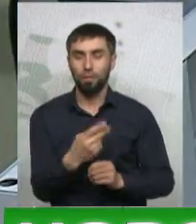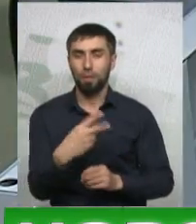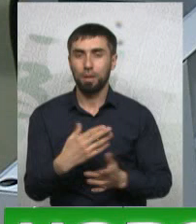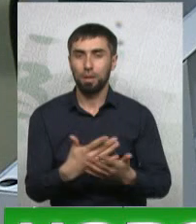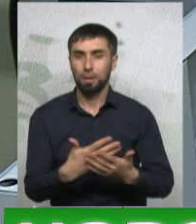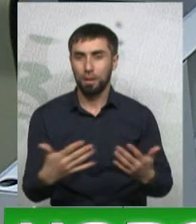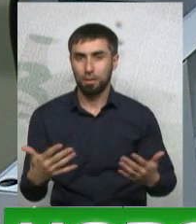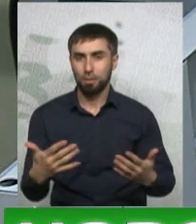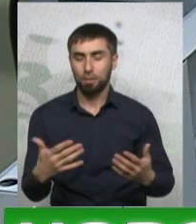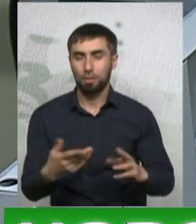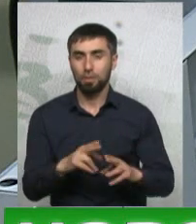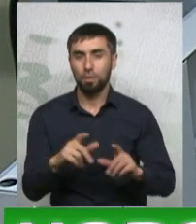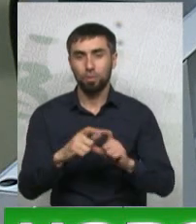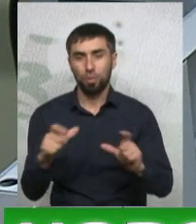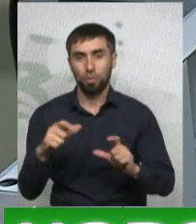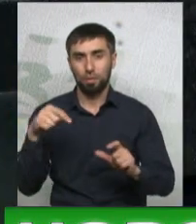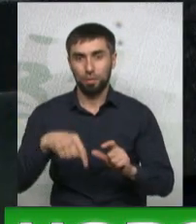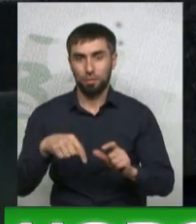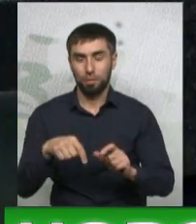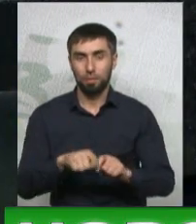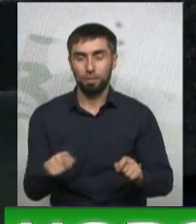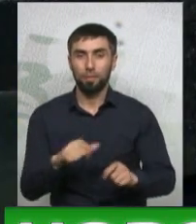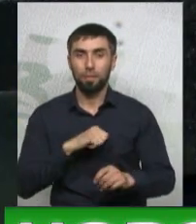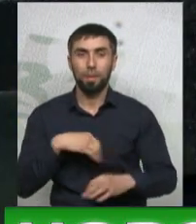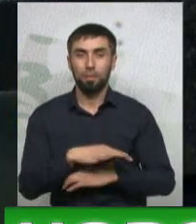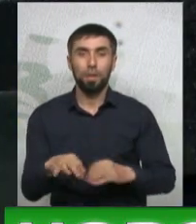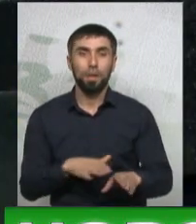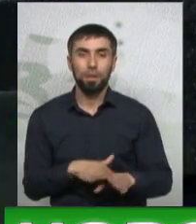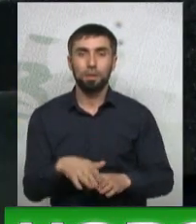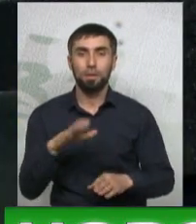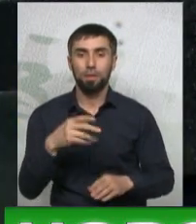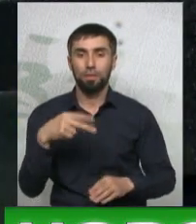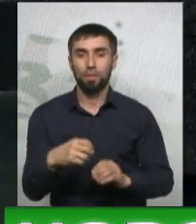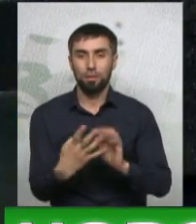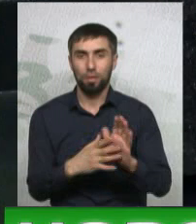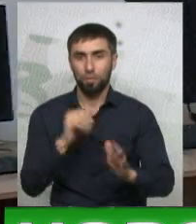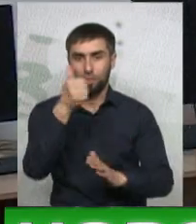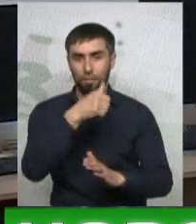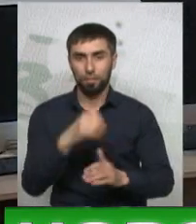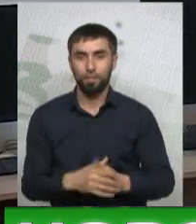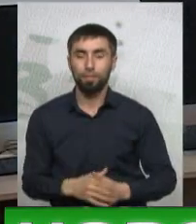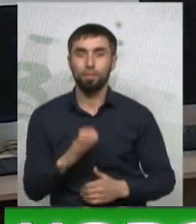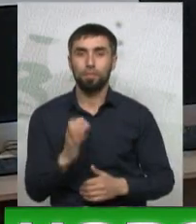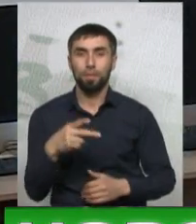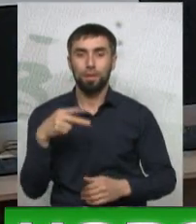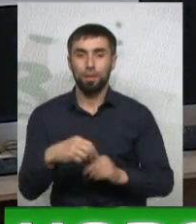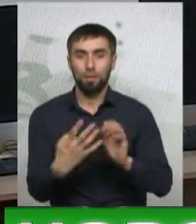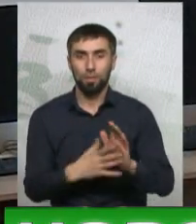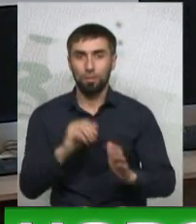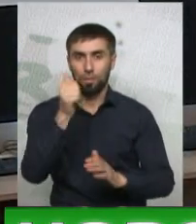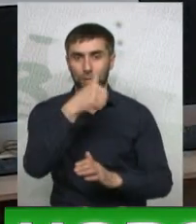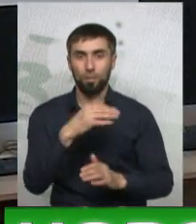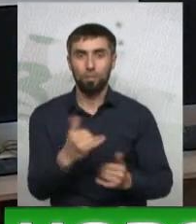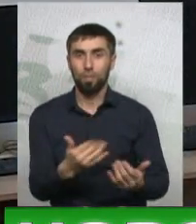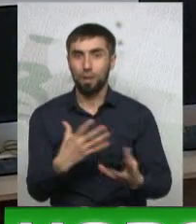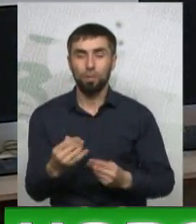различных общеобразовательных организациях республики. Сам проект реализуется с 2019 года. С 2019 года по